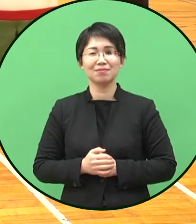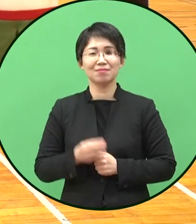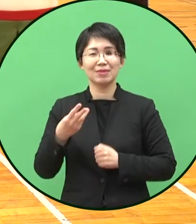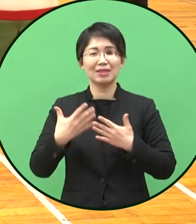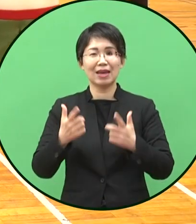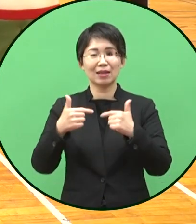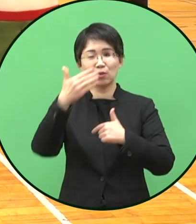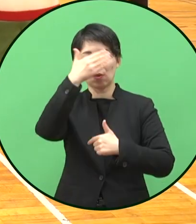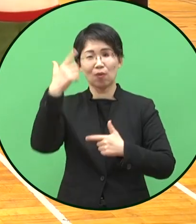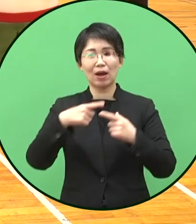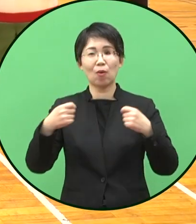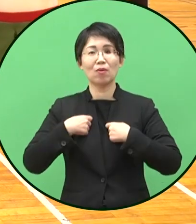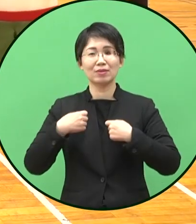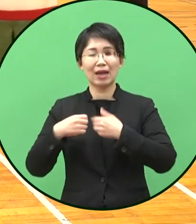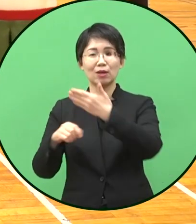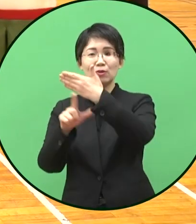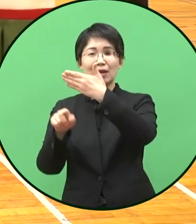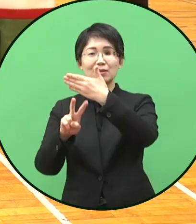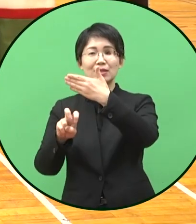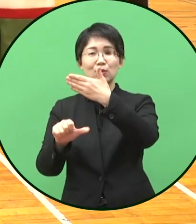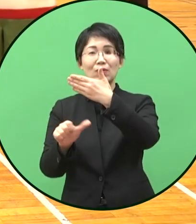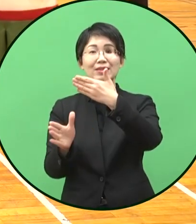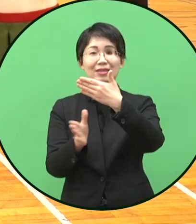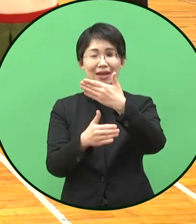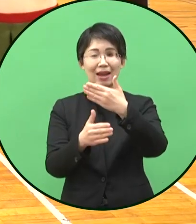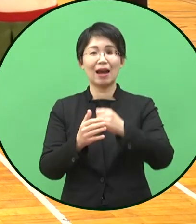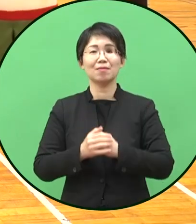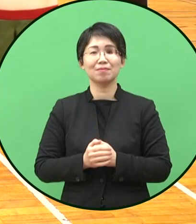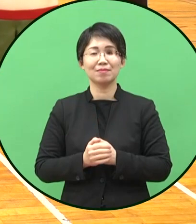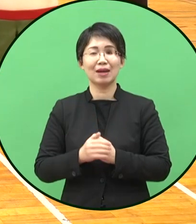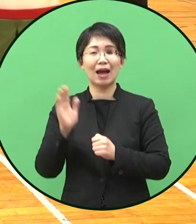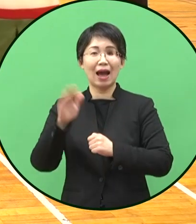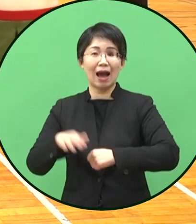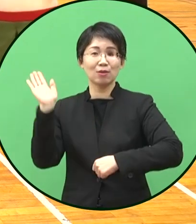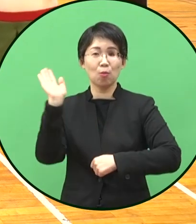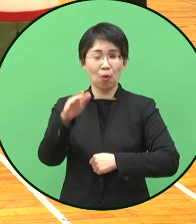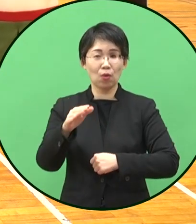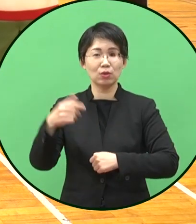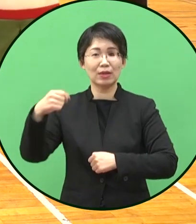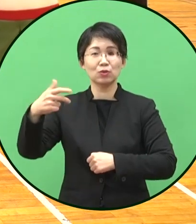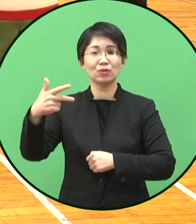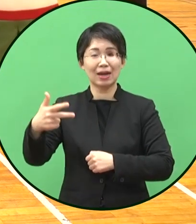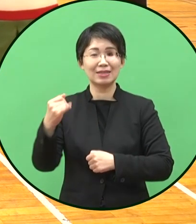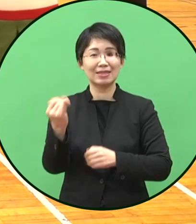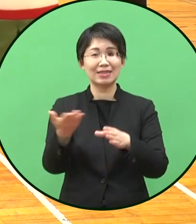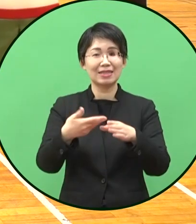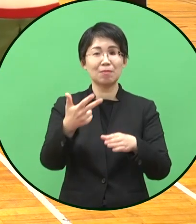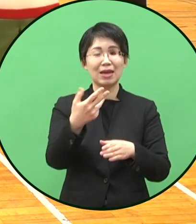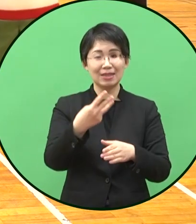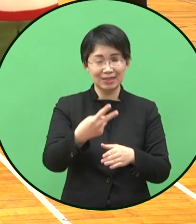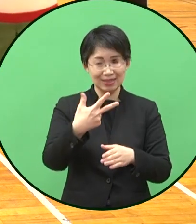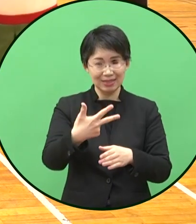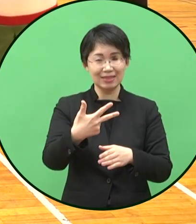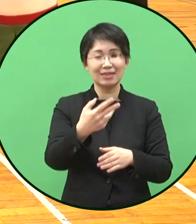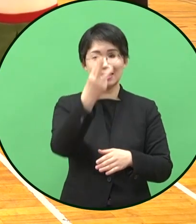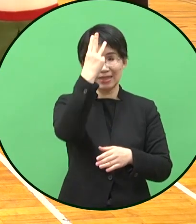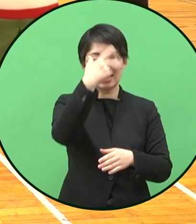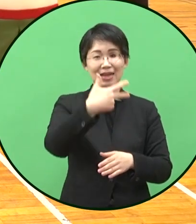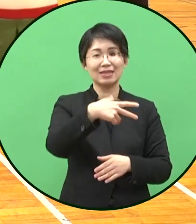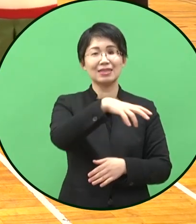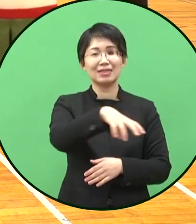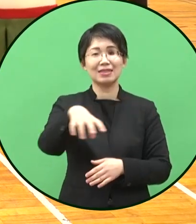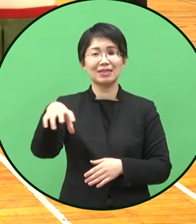三重とコアカ国体は9月25日から、ハンドボールは鈴鹿市、いなべ市、伊賀市で開催します